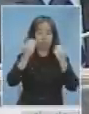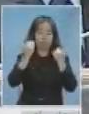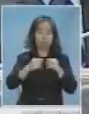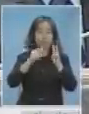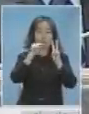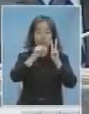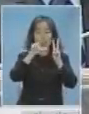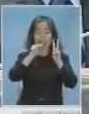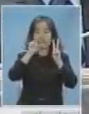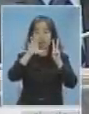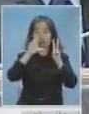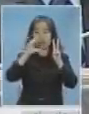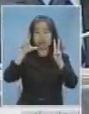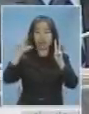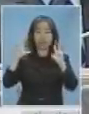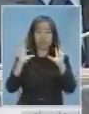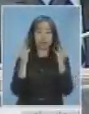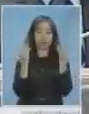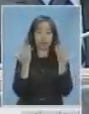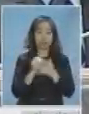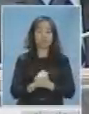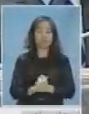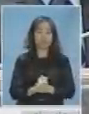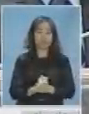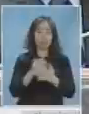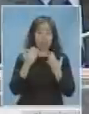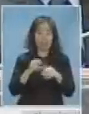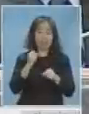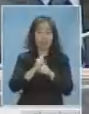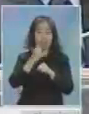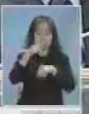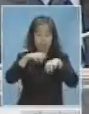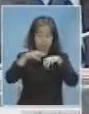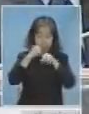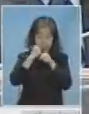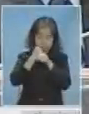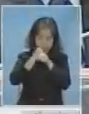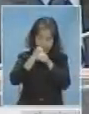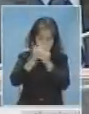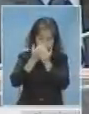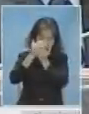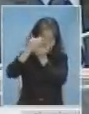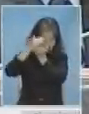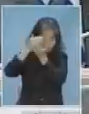าทครับแล้วก็จบแค่นั้นแล้วหลังจากนั้นเราก็ตั้งหน้าตั้งตาช่วยกันทำงานชดใช้หนี้กัน